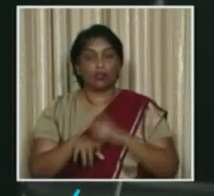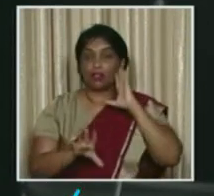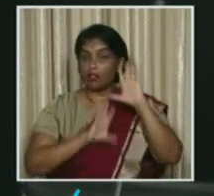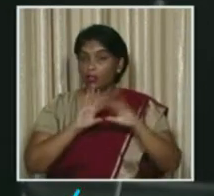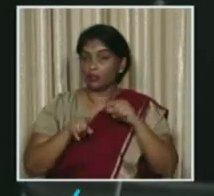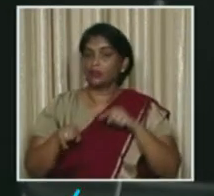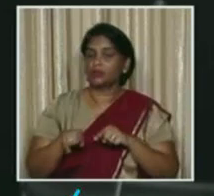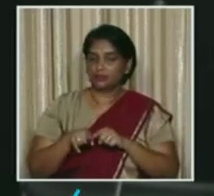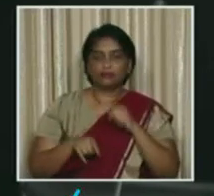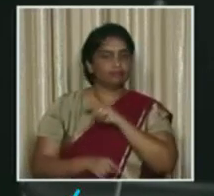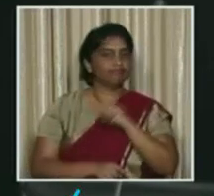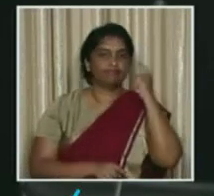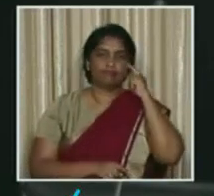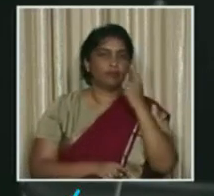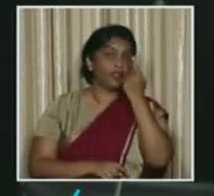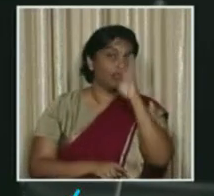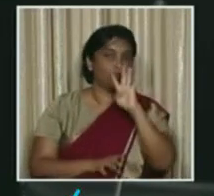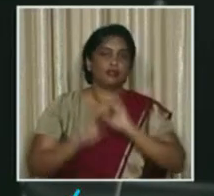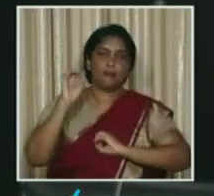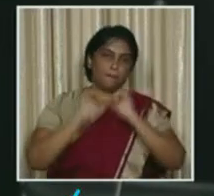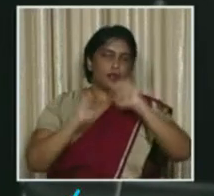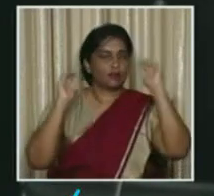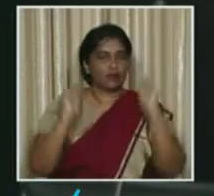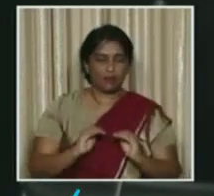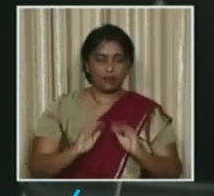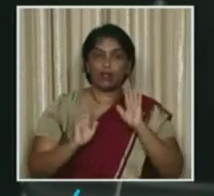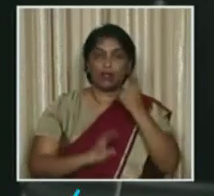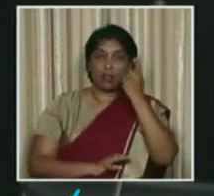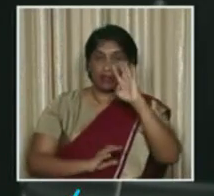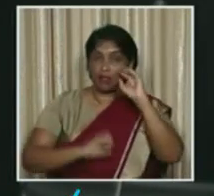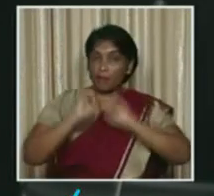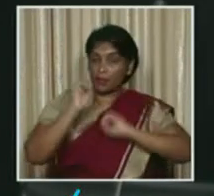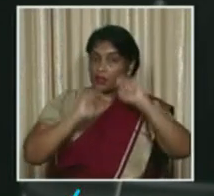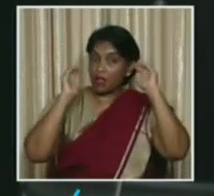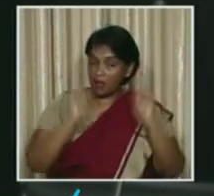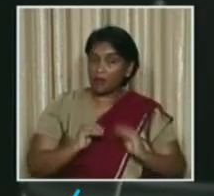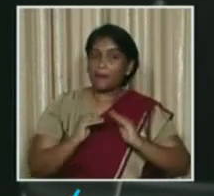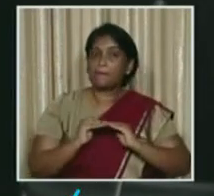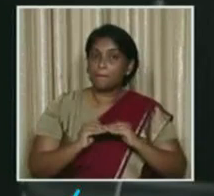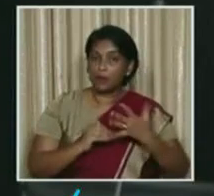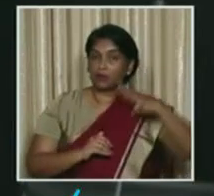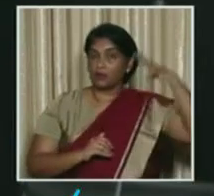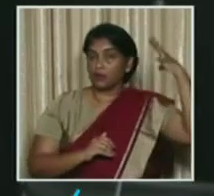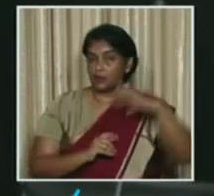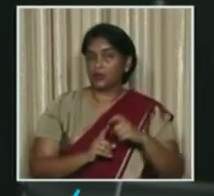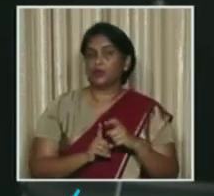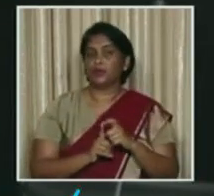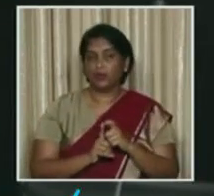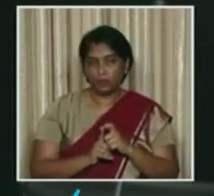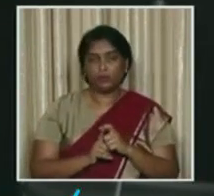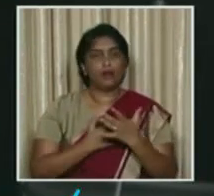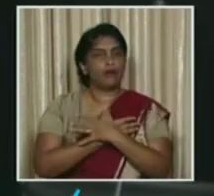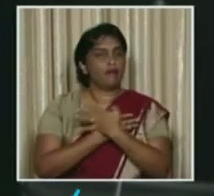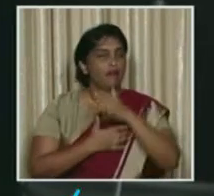මත ඔවුන් තීරණය කරා 114කින් අඩු කරන්න. හැබැයි 114කින් අඩු කරාට පස්සේ ඇතිවෙච්ච නියන් තත්ත්වය සහ